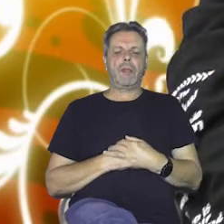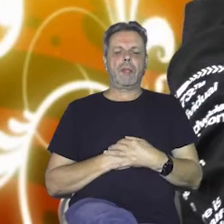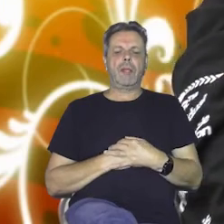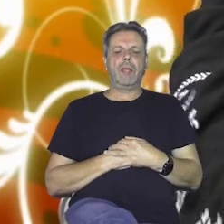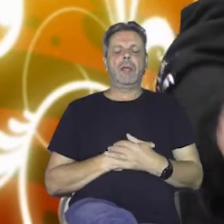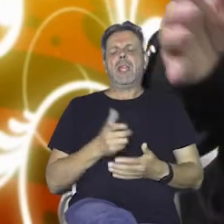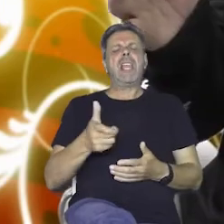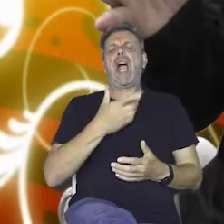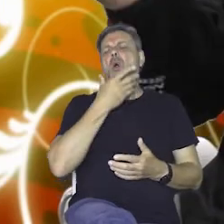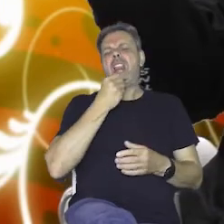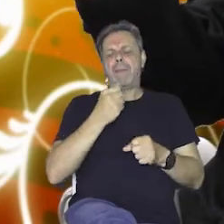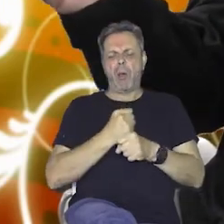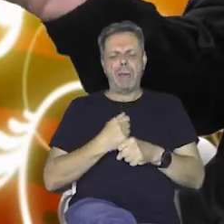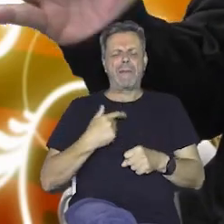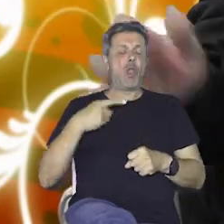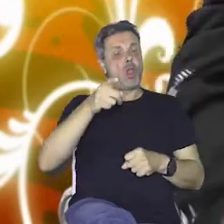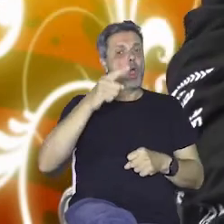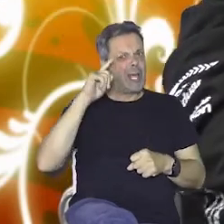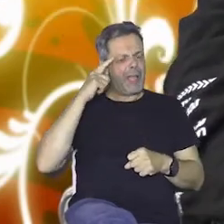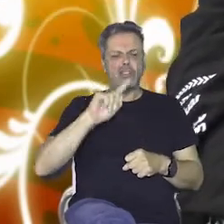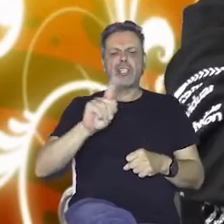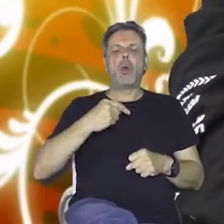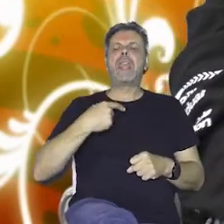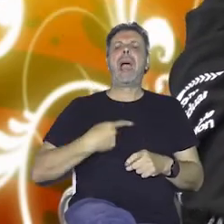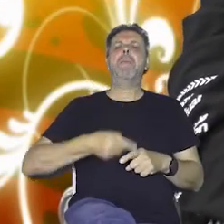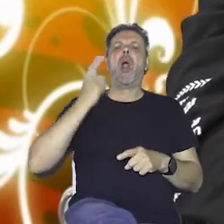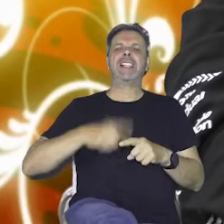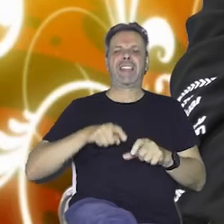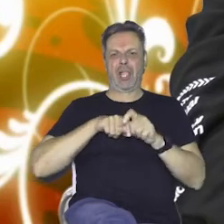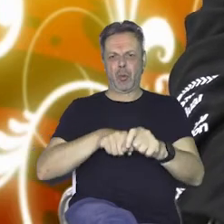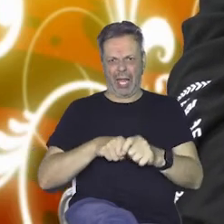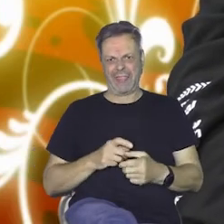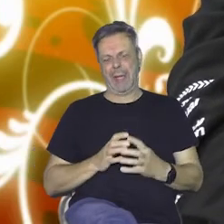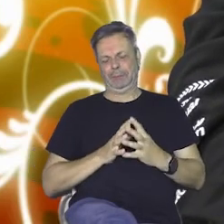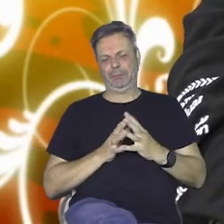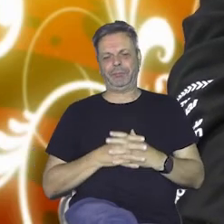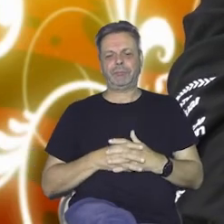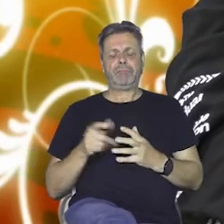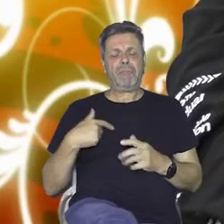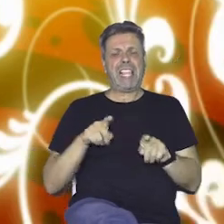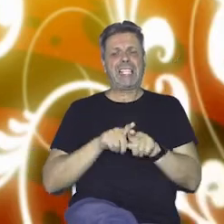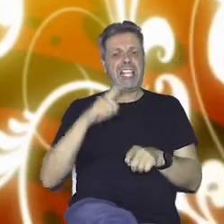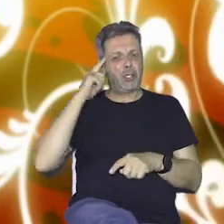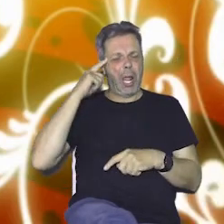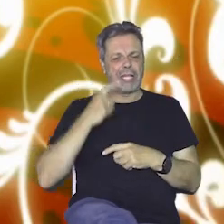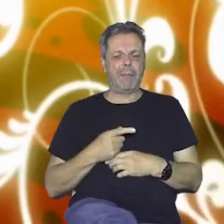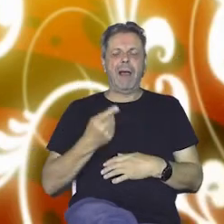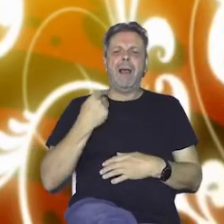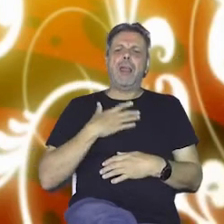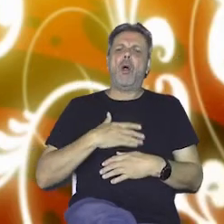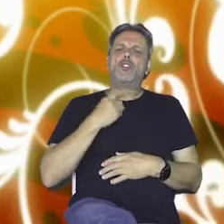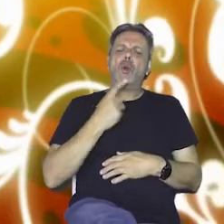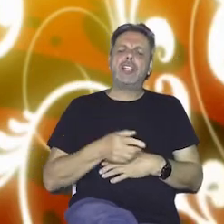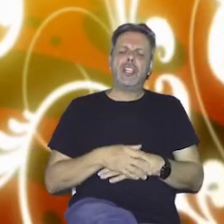je napravio. Je. I nadam se da to nije moja zadnja suradnja sa klapom rišpet. Ja se isto nadam, ali hoću reći samo nešto